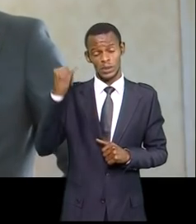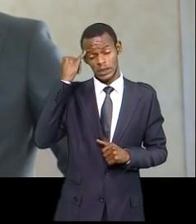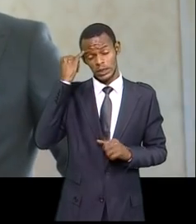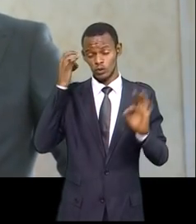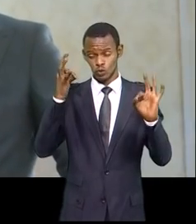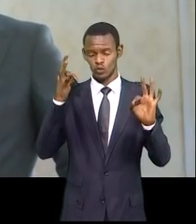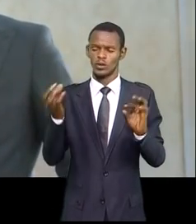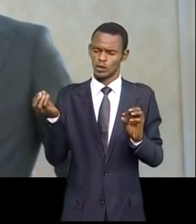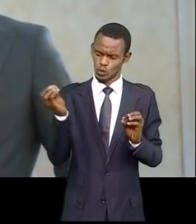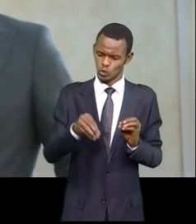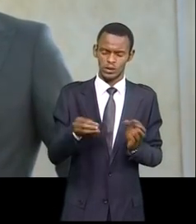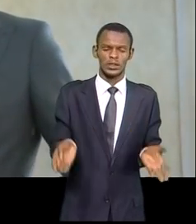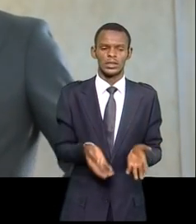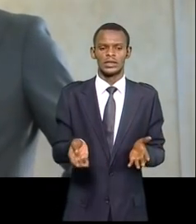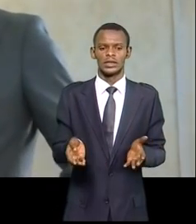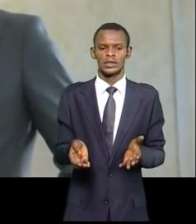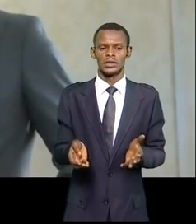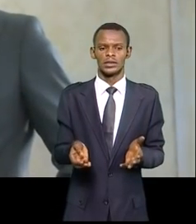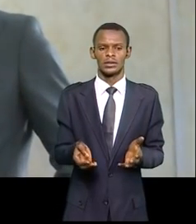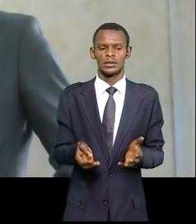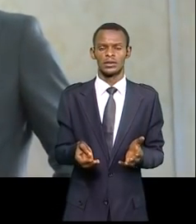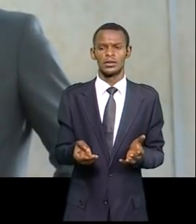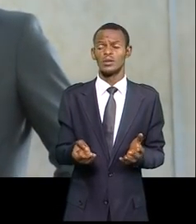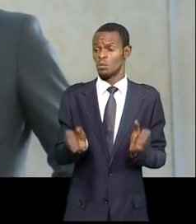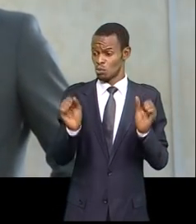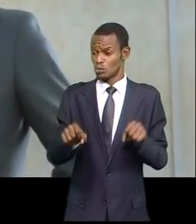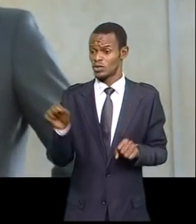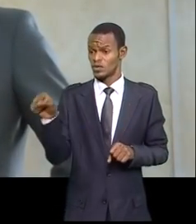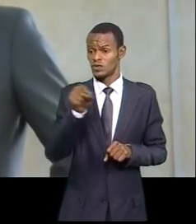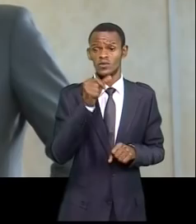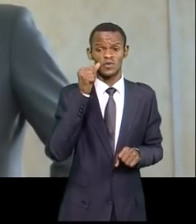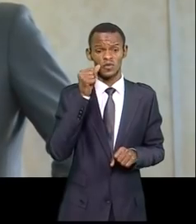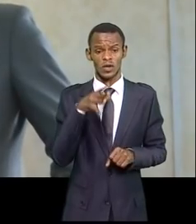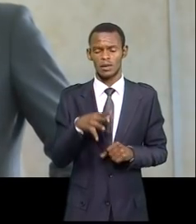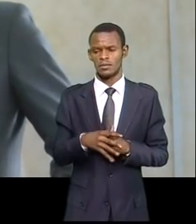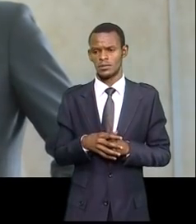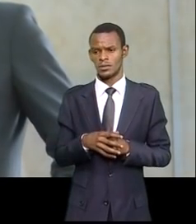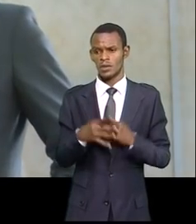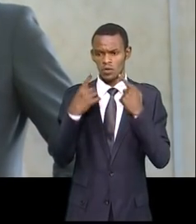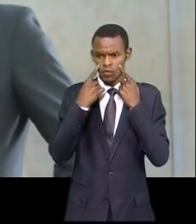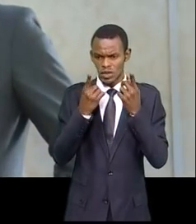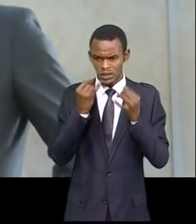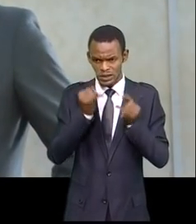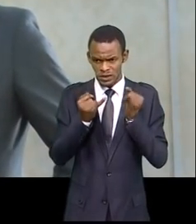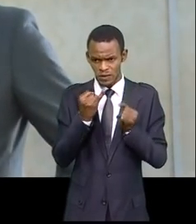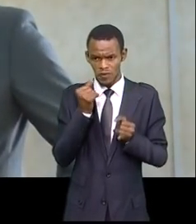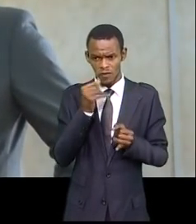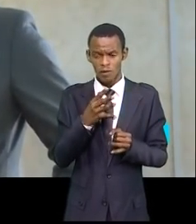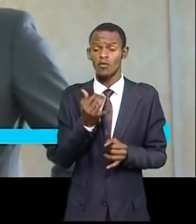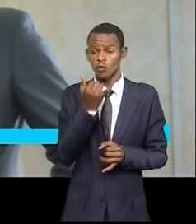l'appareil derozan les femmes vous puissiez vous verrez qu'elles ne sont pas en cet c'est l'élément